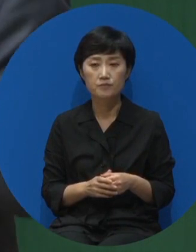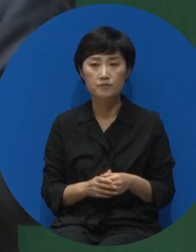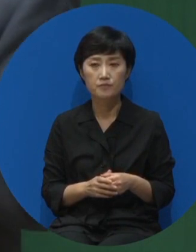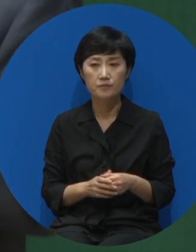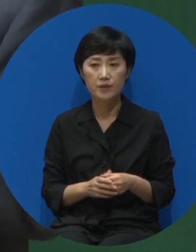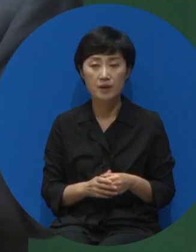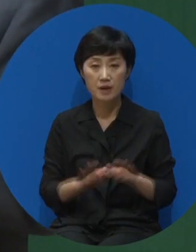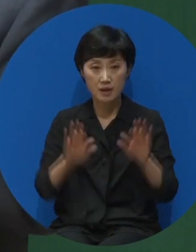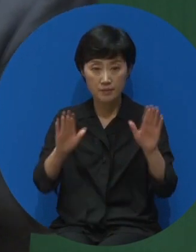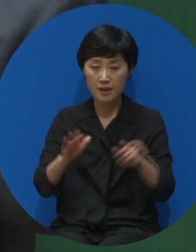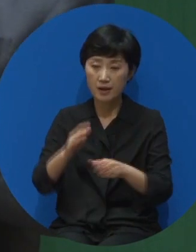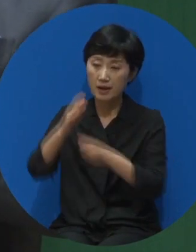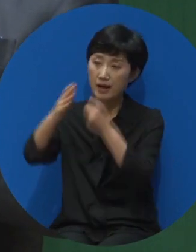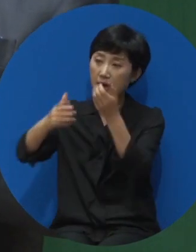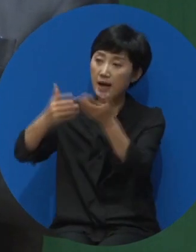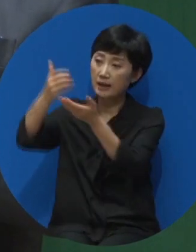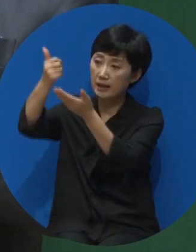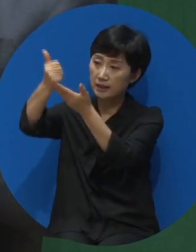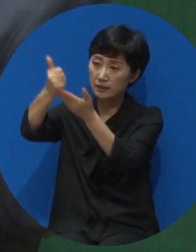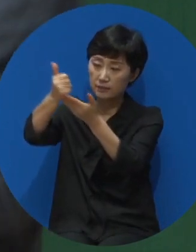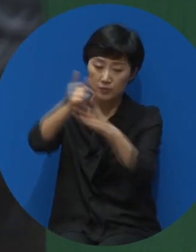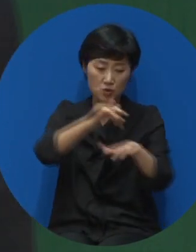귀신하고 비교할 수 있겠냐?